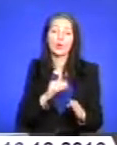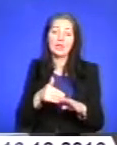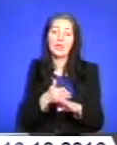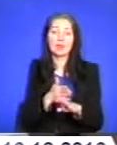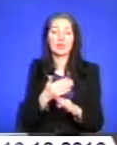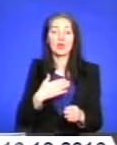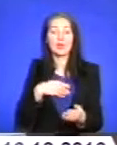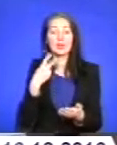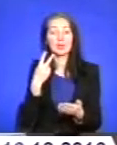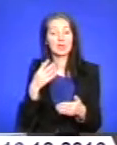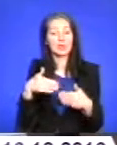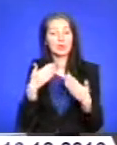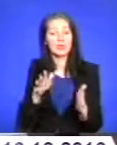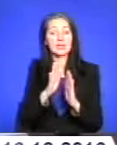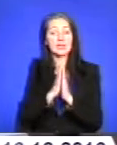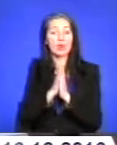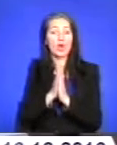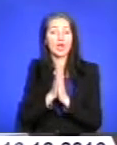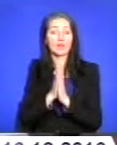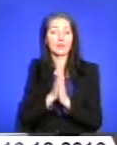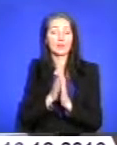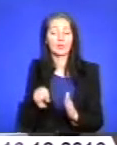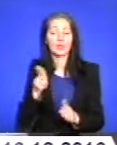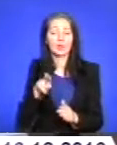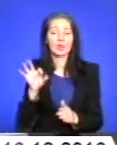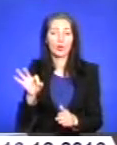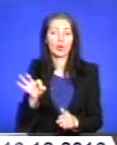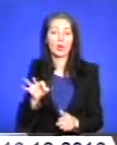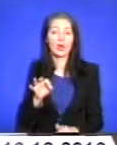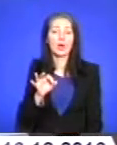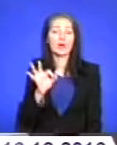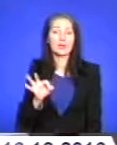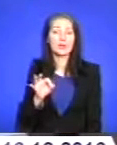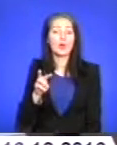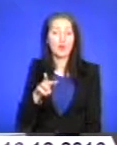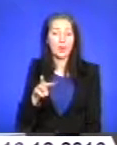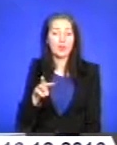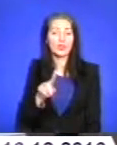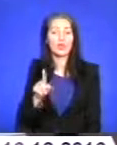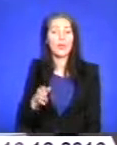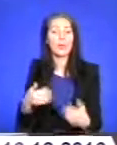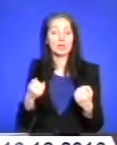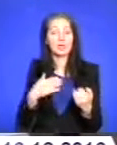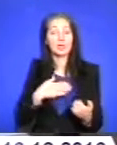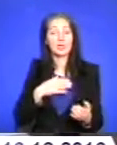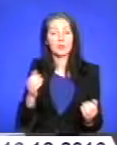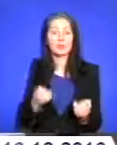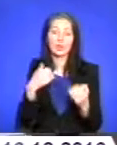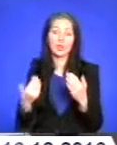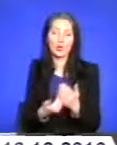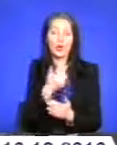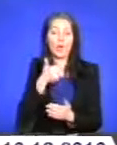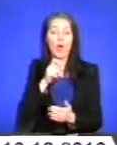ми і звернулися з проханням до Олександра Миколаєвича, щоб підтримали нас і купили нову газову